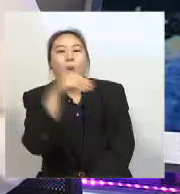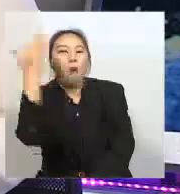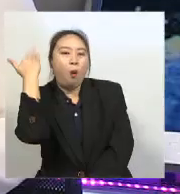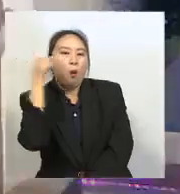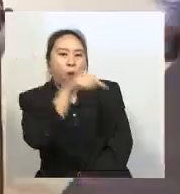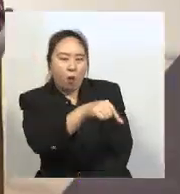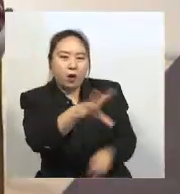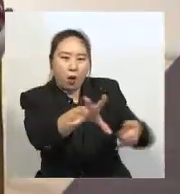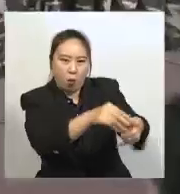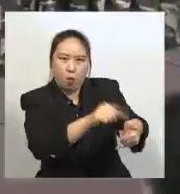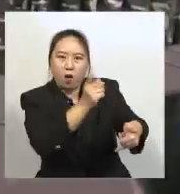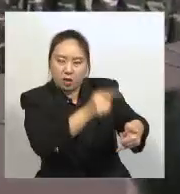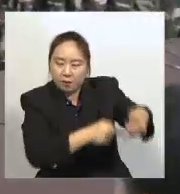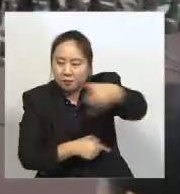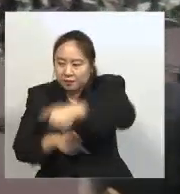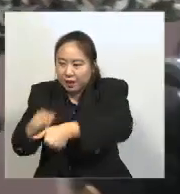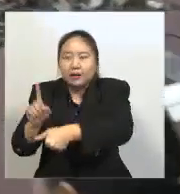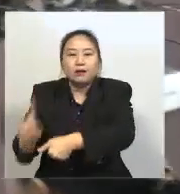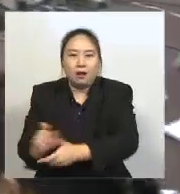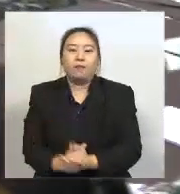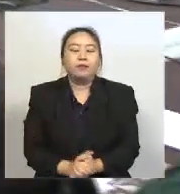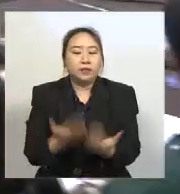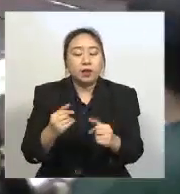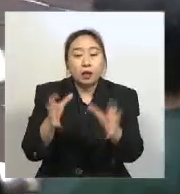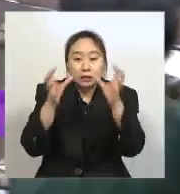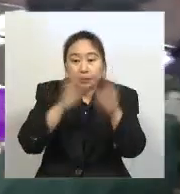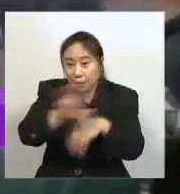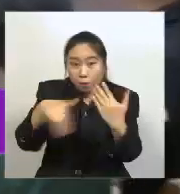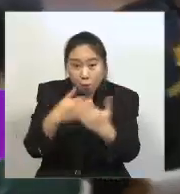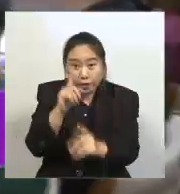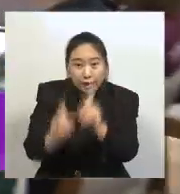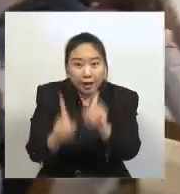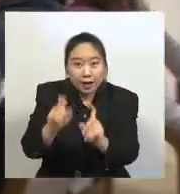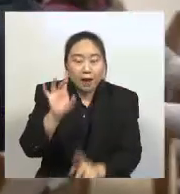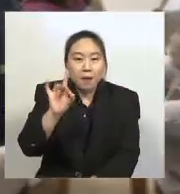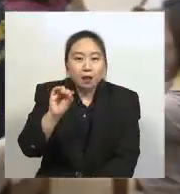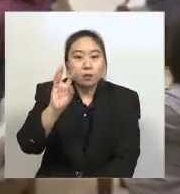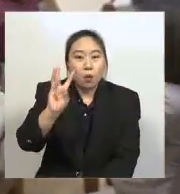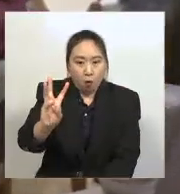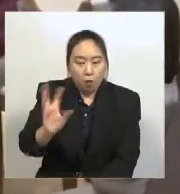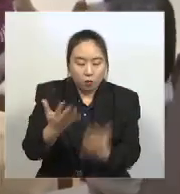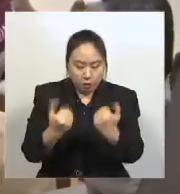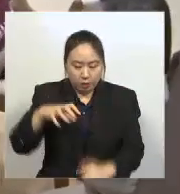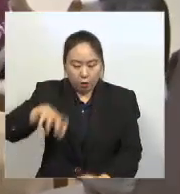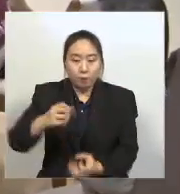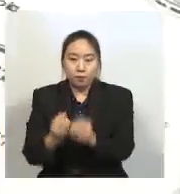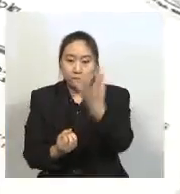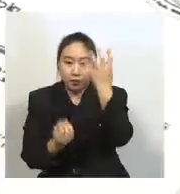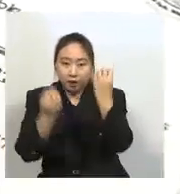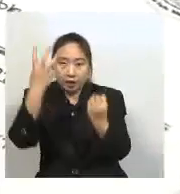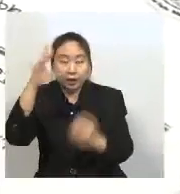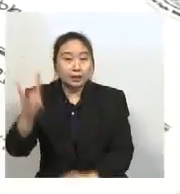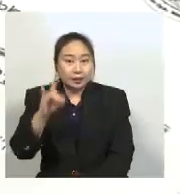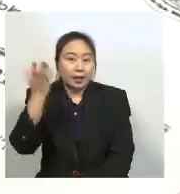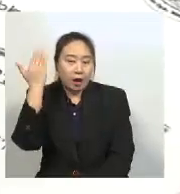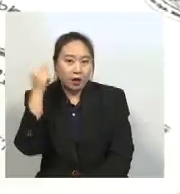โดยกรณีการตายของเสือโคร่งของกลางทั้ง86ตัวหลังจากที่ทางกรมอุทยานแห่งชาติสัตว์ป่าและพันธุ์พืชได้ตรวจยึ